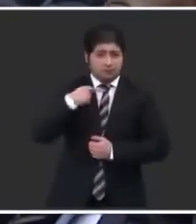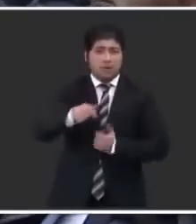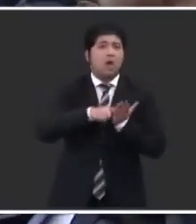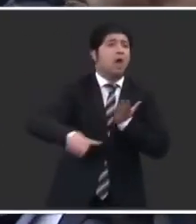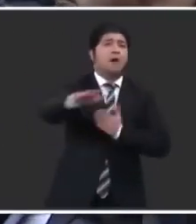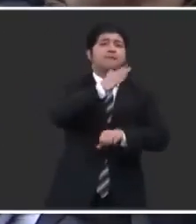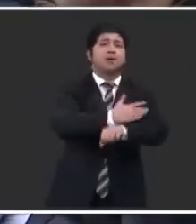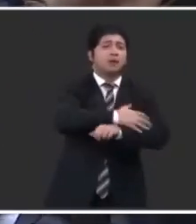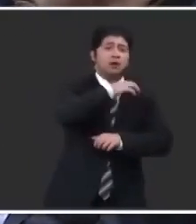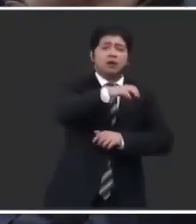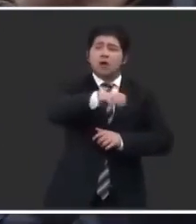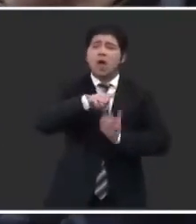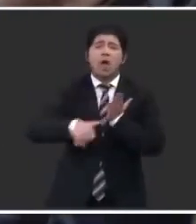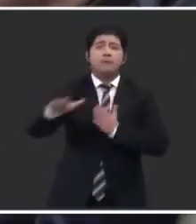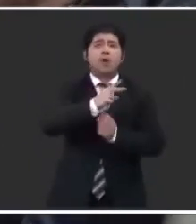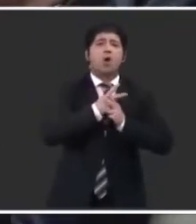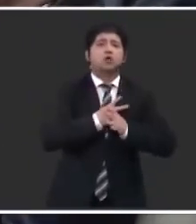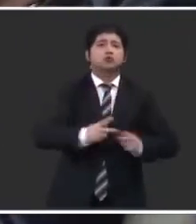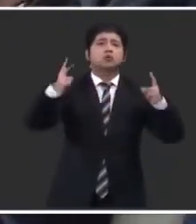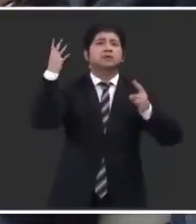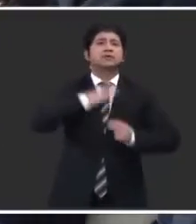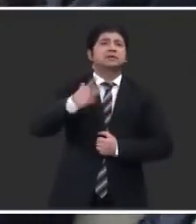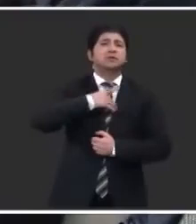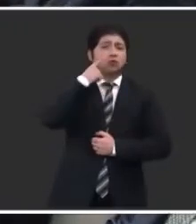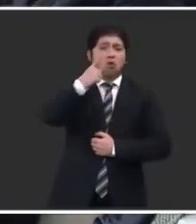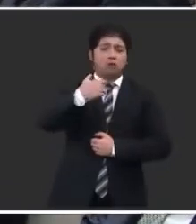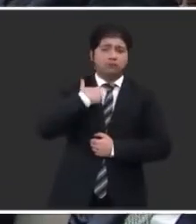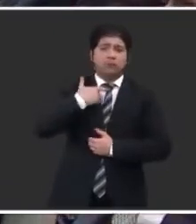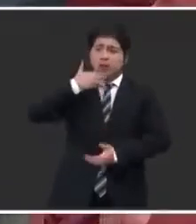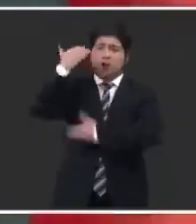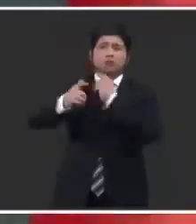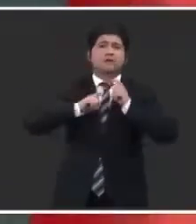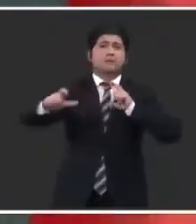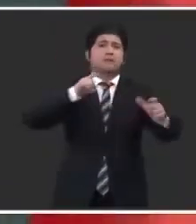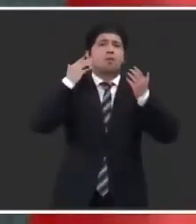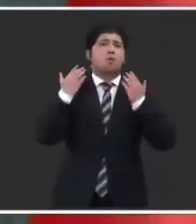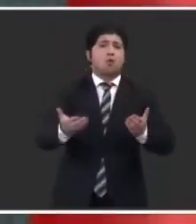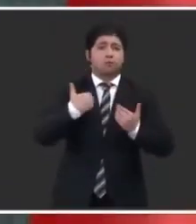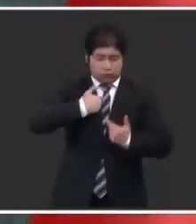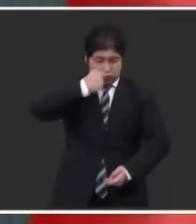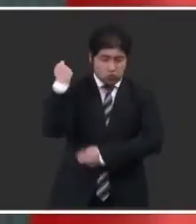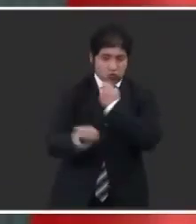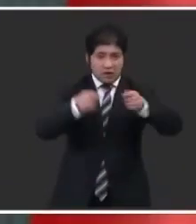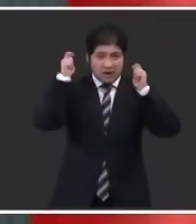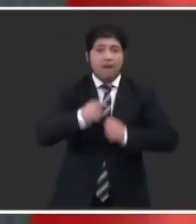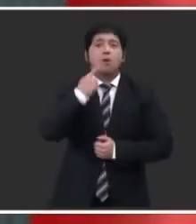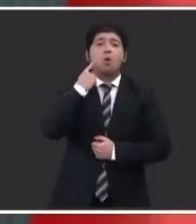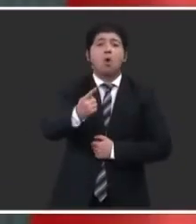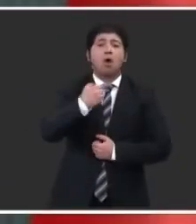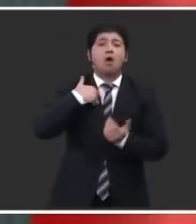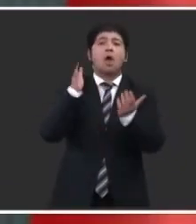kesimden vatandaşımızın özgürlük talebine de cevap veriyordu biz bu çabaları gösterirken